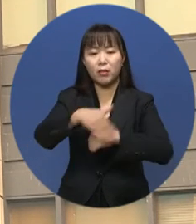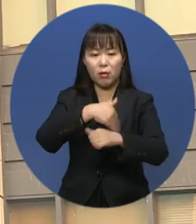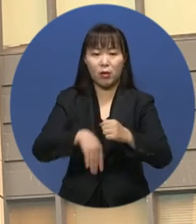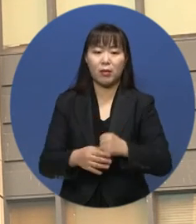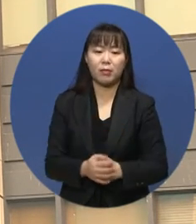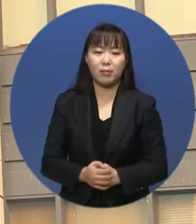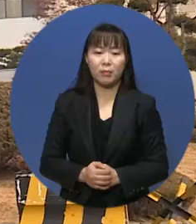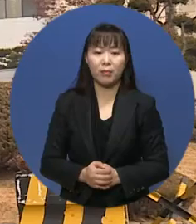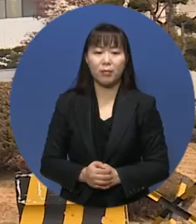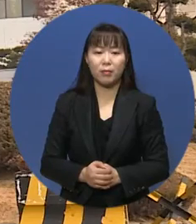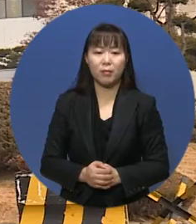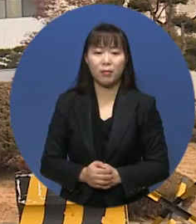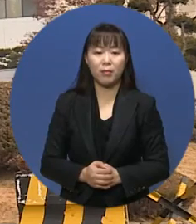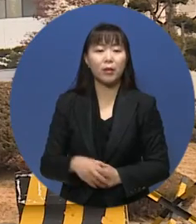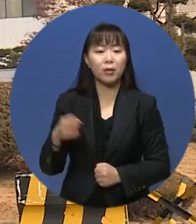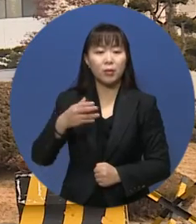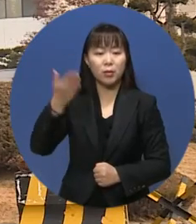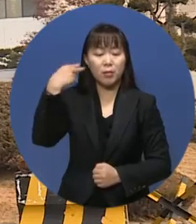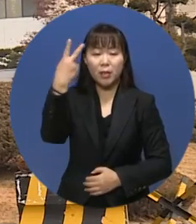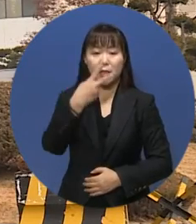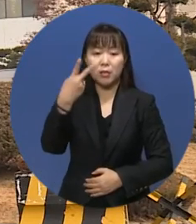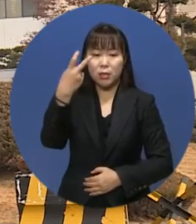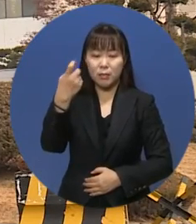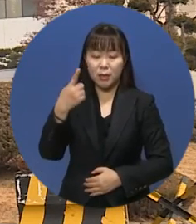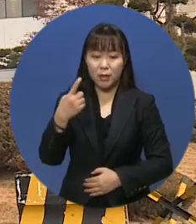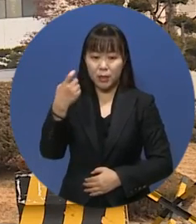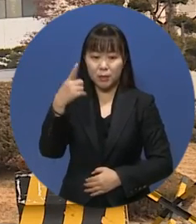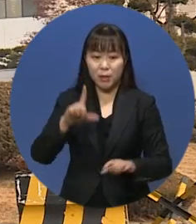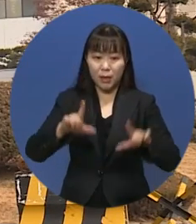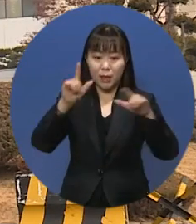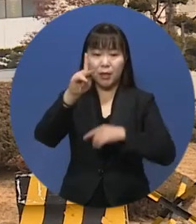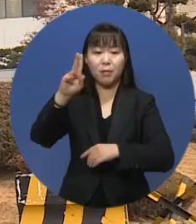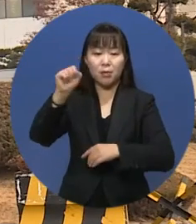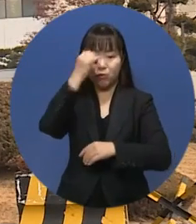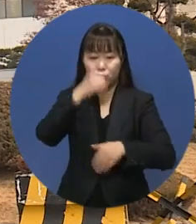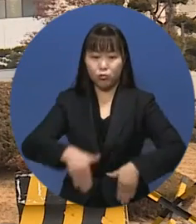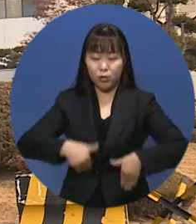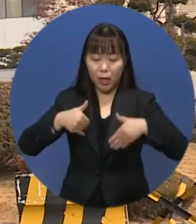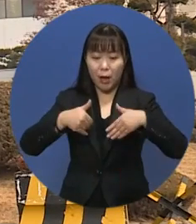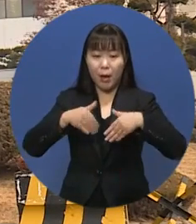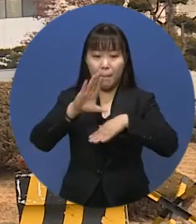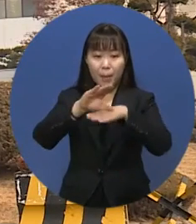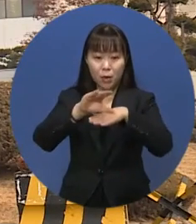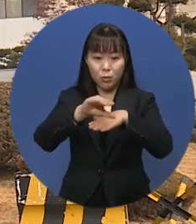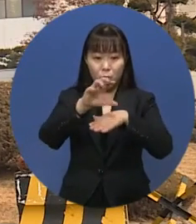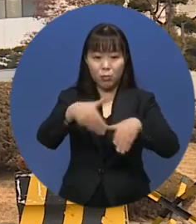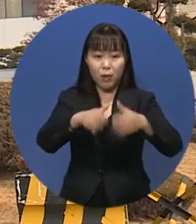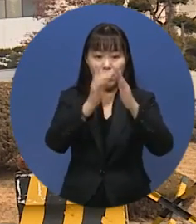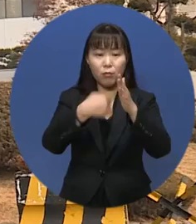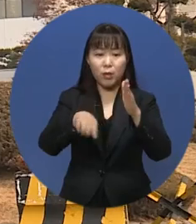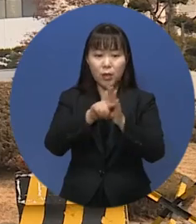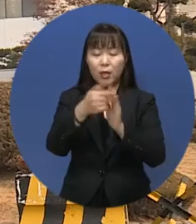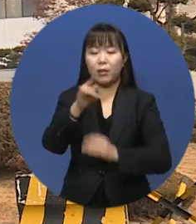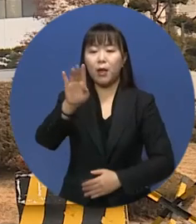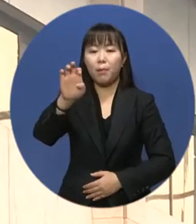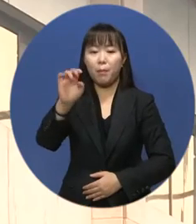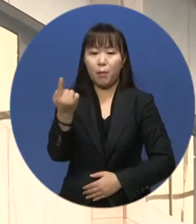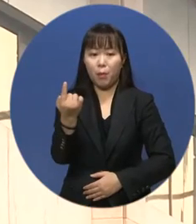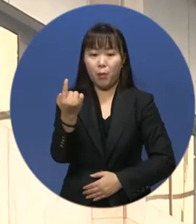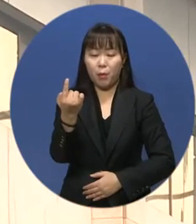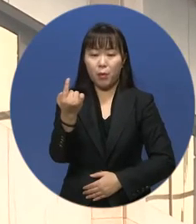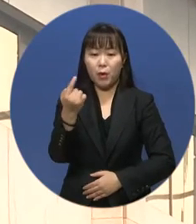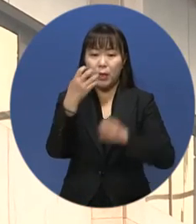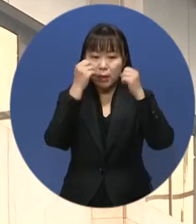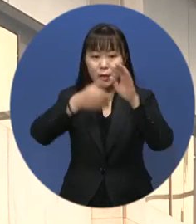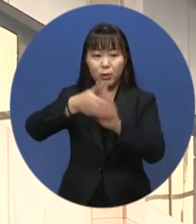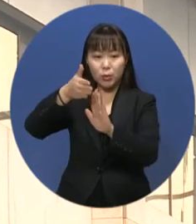상황입니다. 또한 지난 2011년 KBS는 충남방송 총국을 설립하기 위해 내포 신도시에